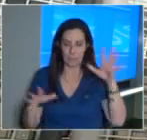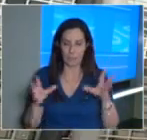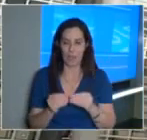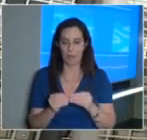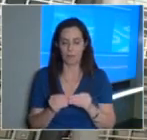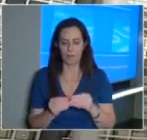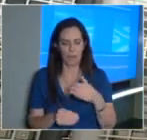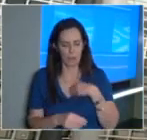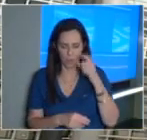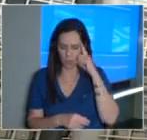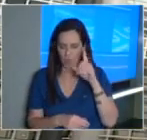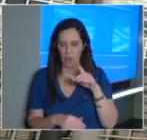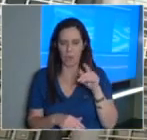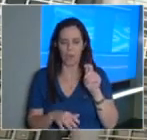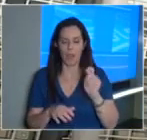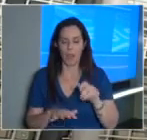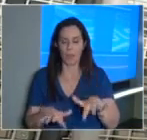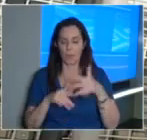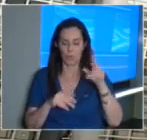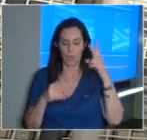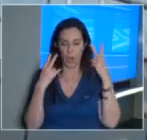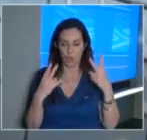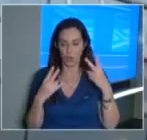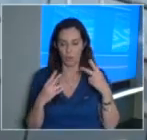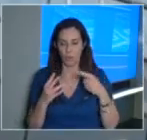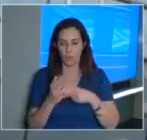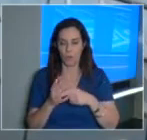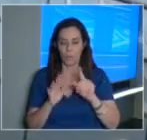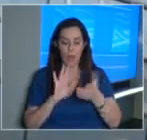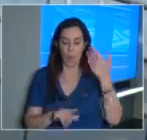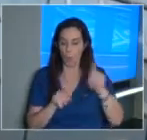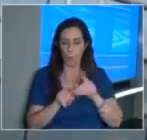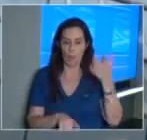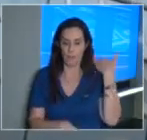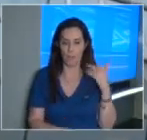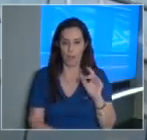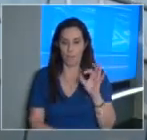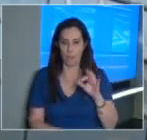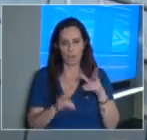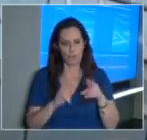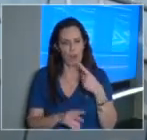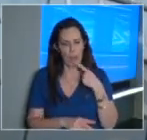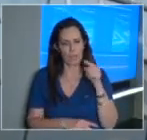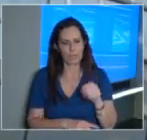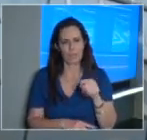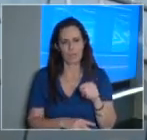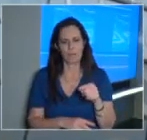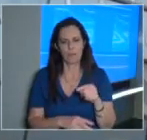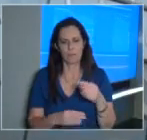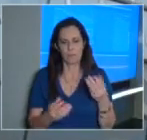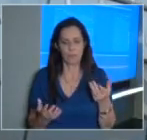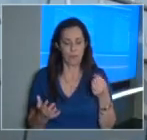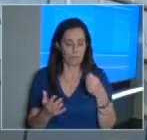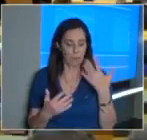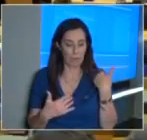ביחד. אני חושב שהפרלמנט יותר חשוב ממה שהיה בעבר. בהחלט אפשר להגדיר אותו כחותמת גומי